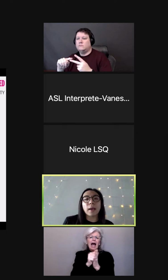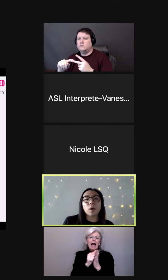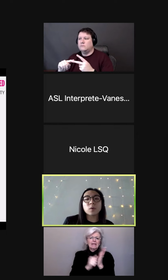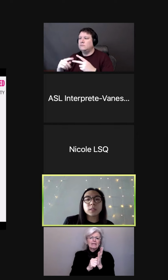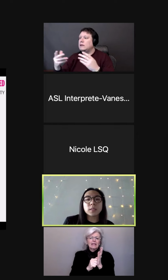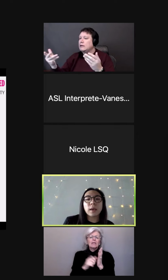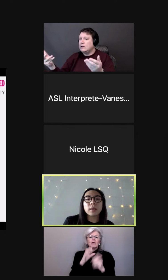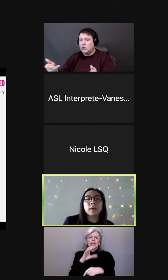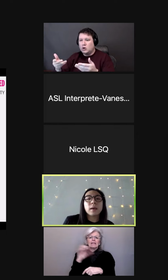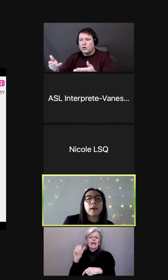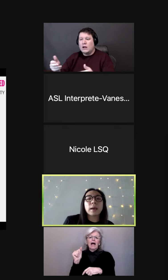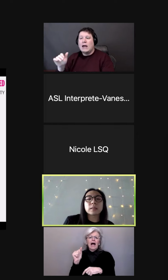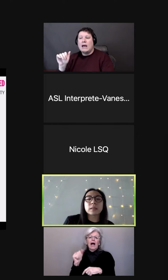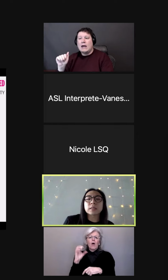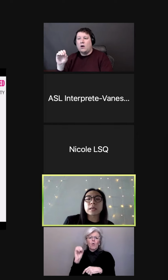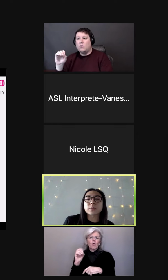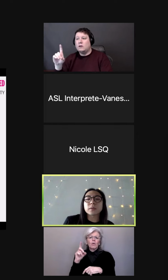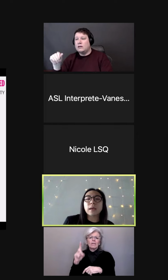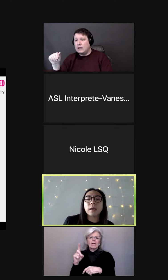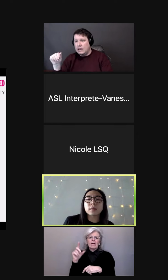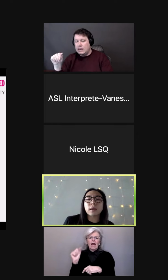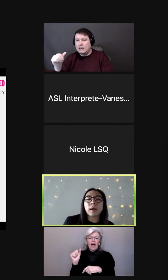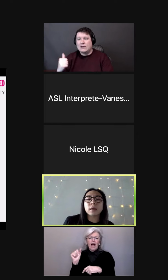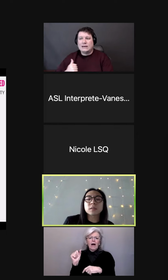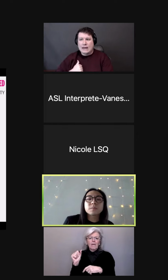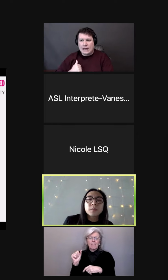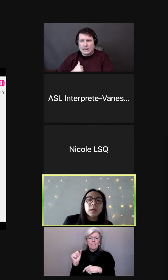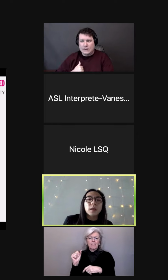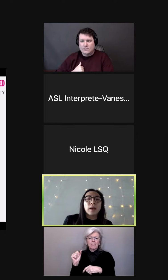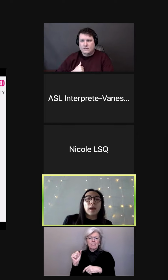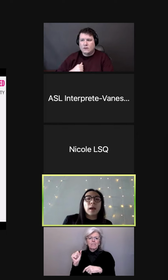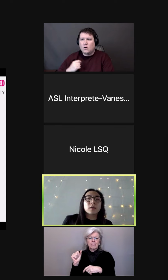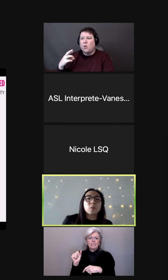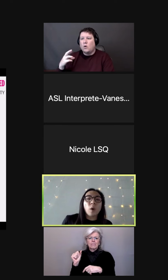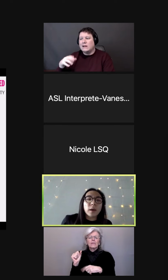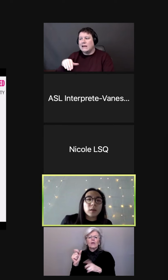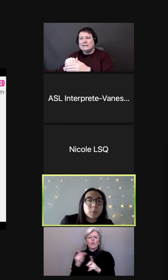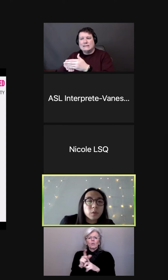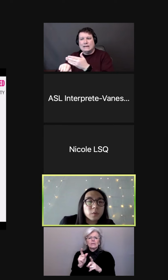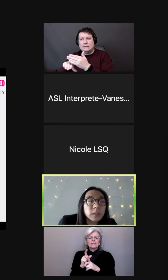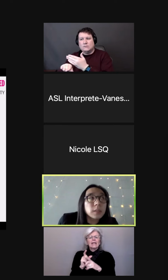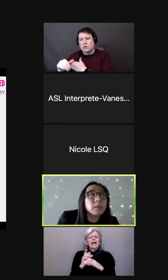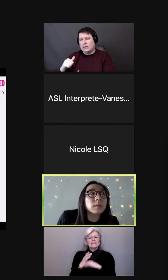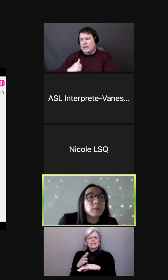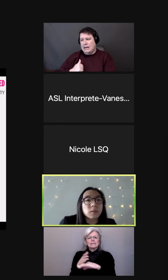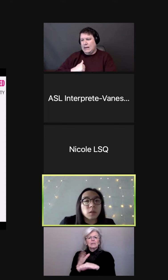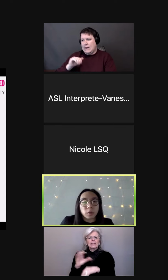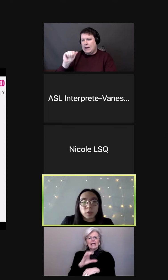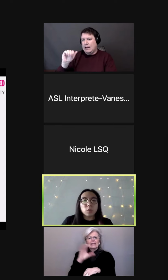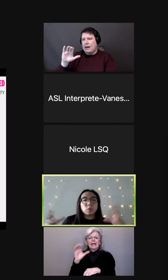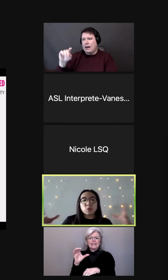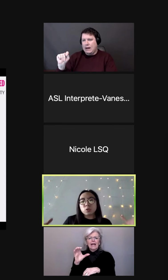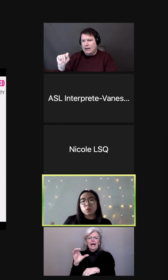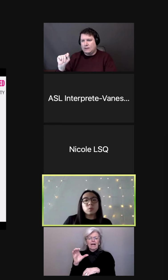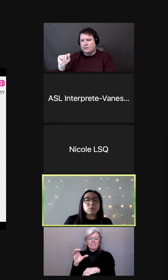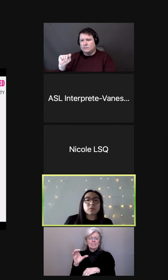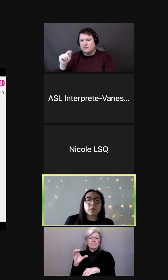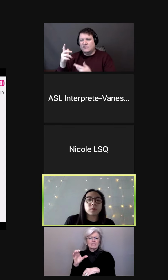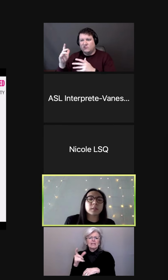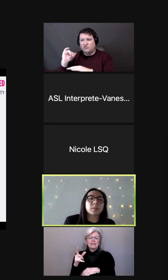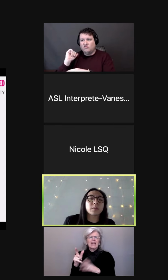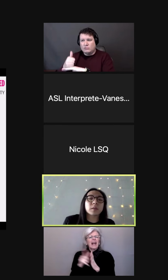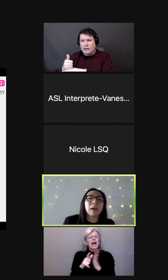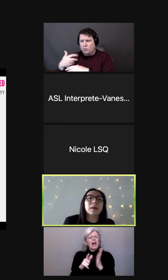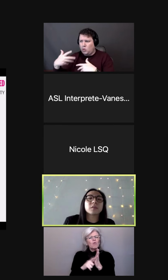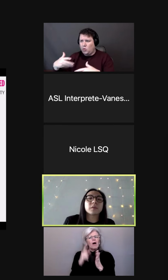'AODA, c'est-à-dire et le Accessible Canada Act, cette loi pour l'accessibilité